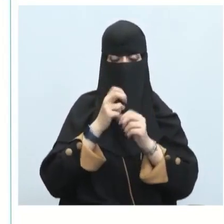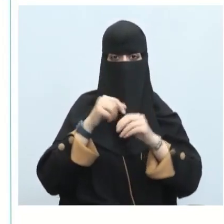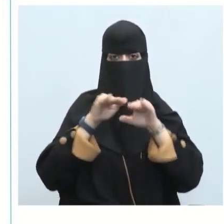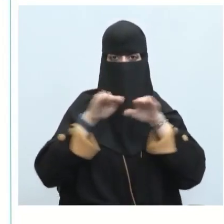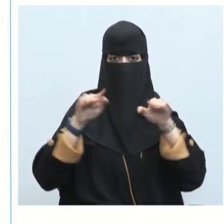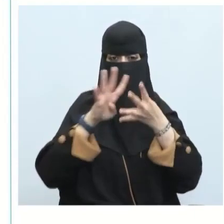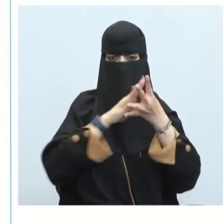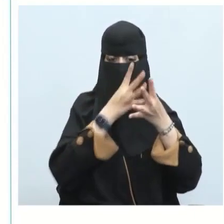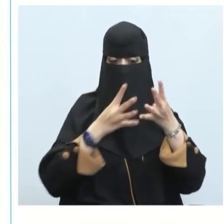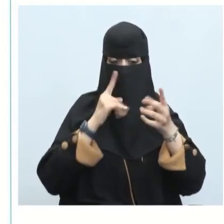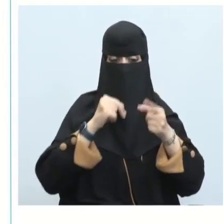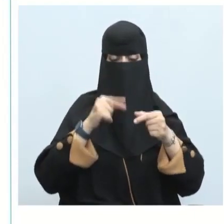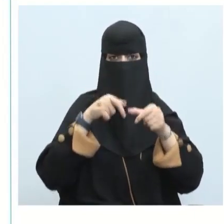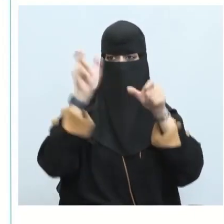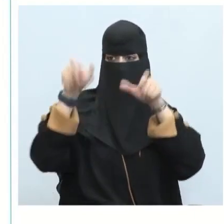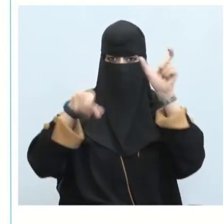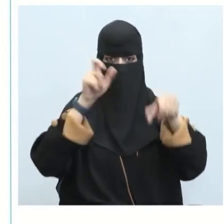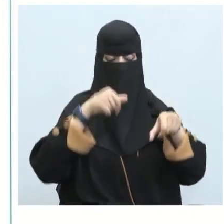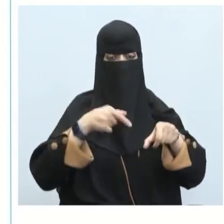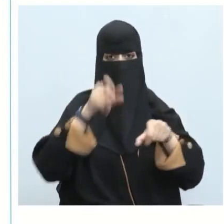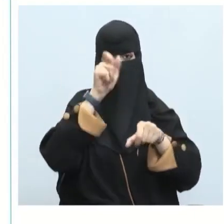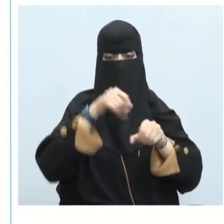تشكيل قاعده عملاء